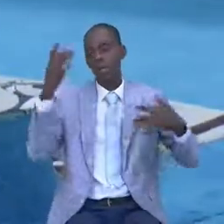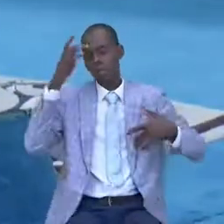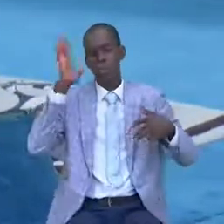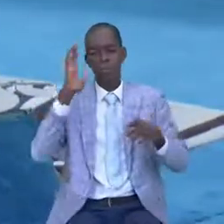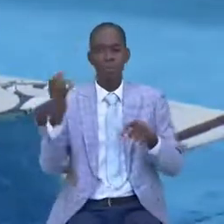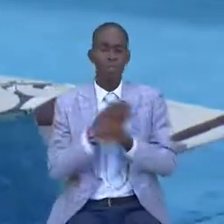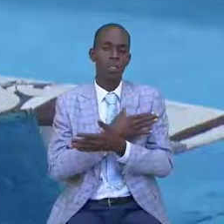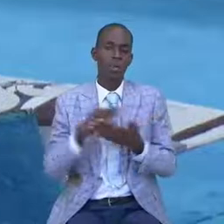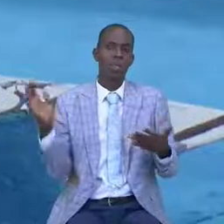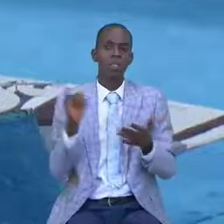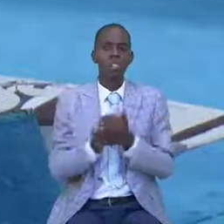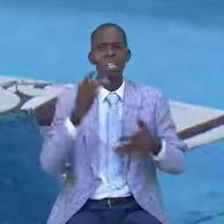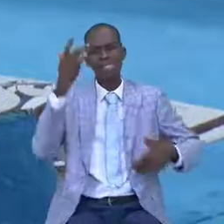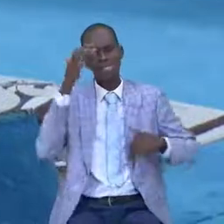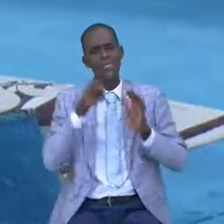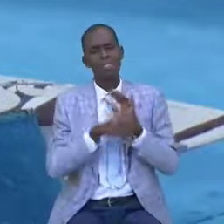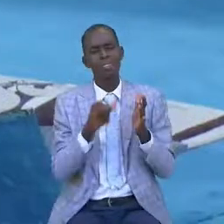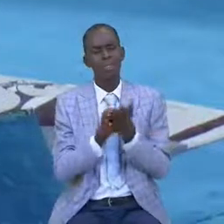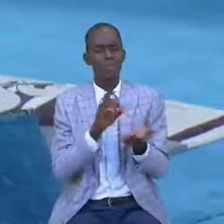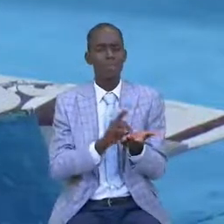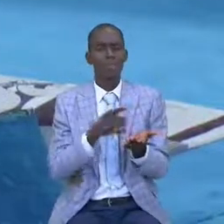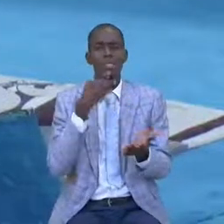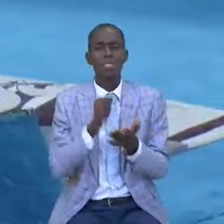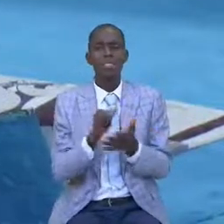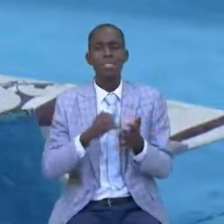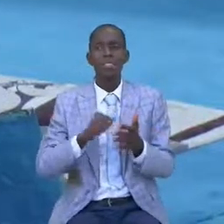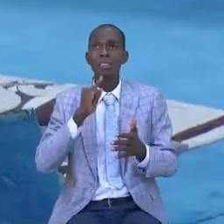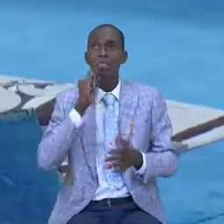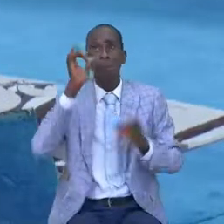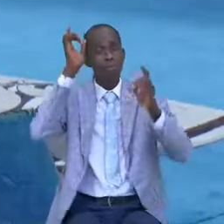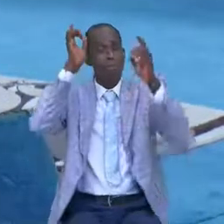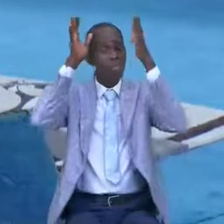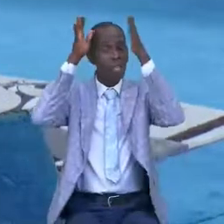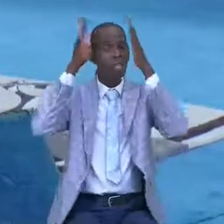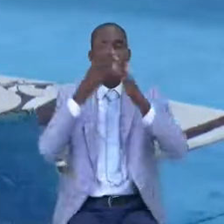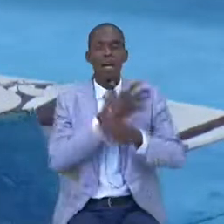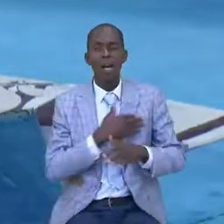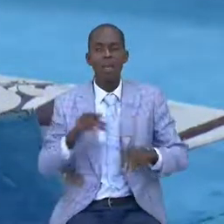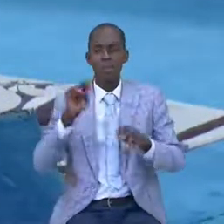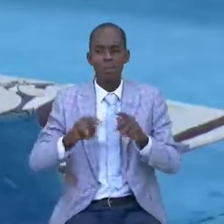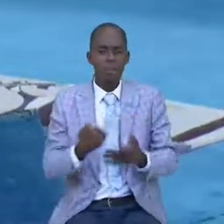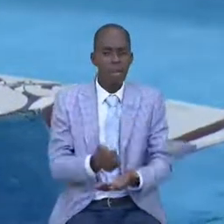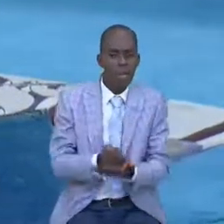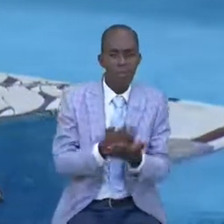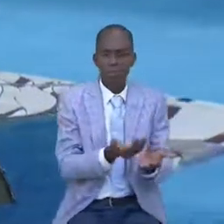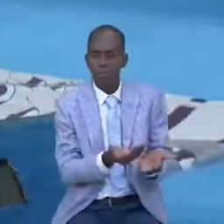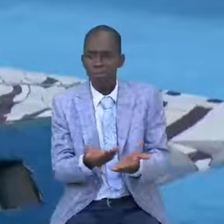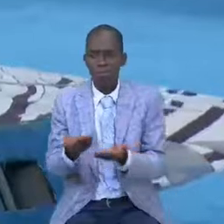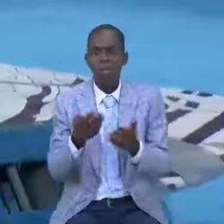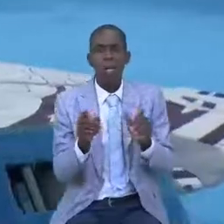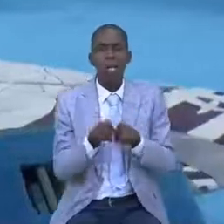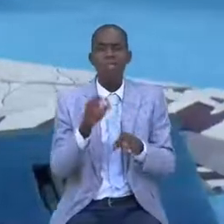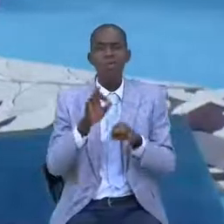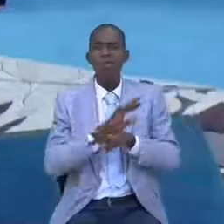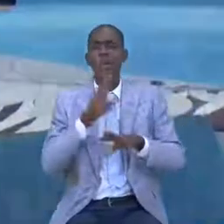es né, quelque chose va t'arriver. La chose-là va disparaître. La maladie-là, qu'on dit que c'est incurable, on doit te porter et